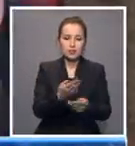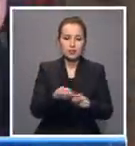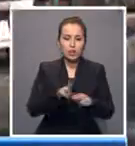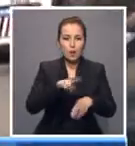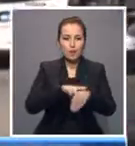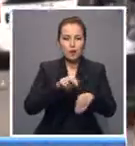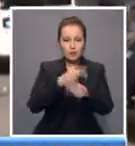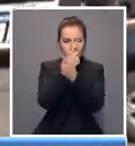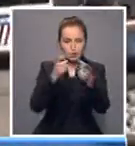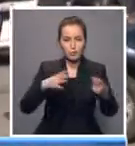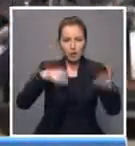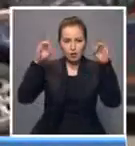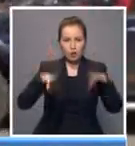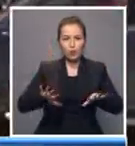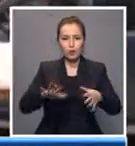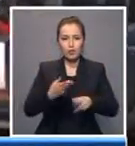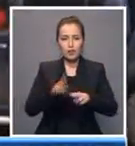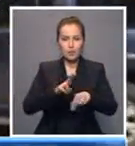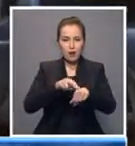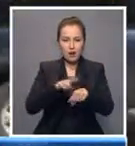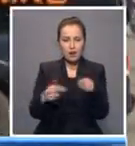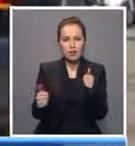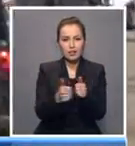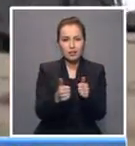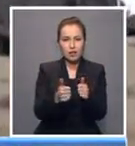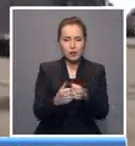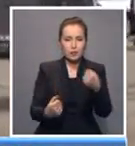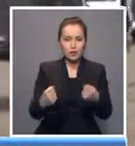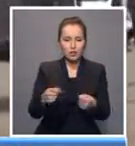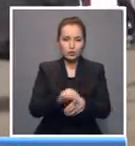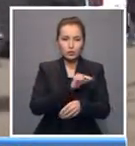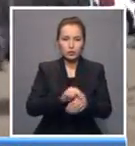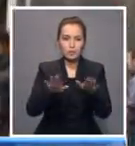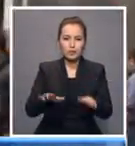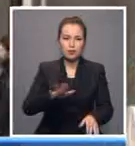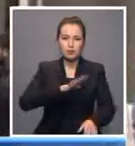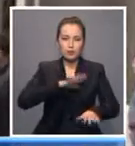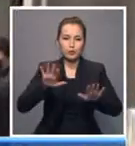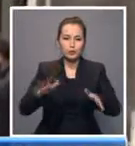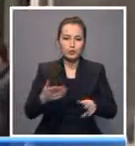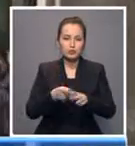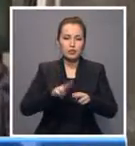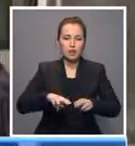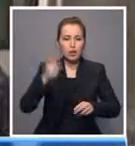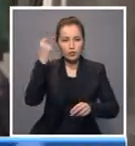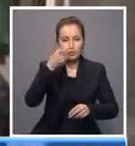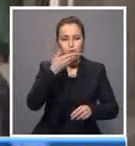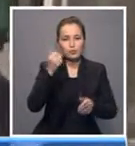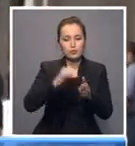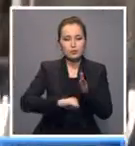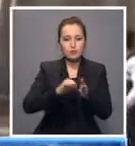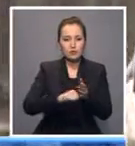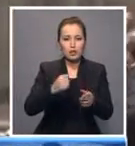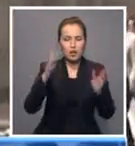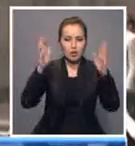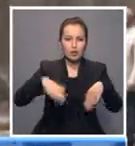полицияның мәліметінше оқыс оқиға полиция бөлімшесінің жанындағы көлік жөндейтін бекетте болды. Әзірге себебі белгісіз жарылыстың екпінінен бір ғимараттың